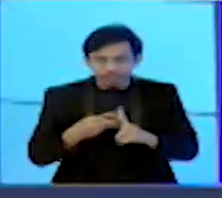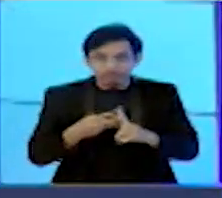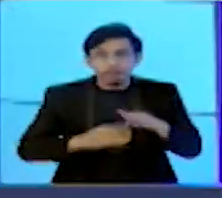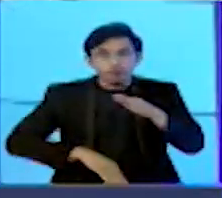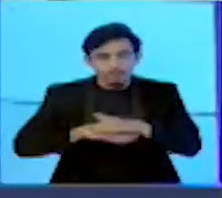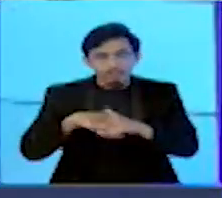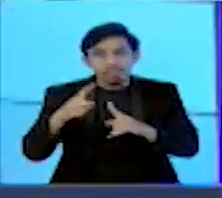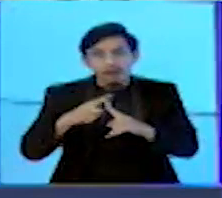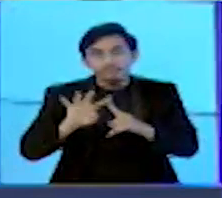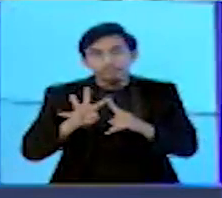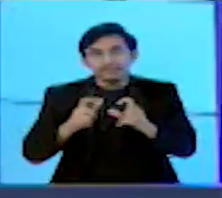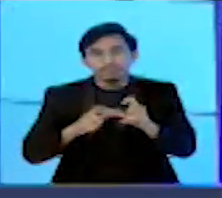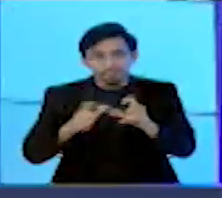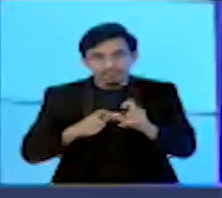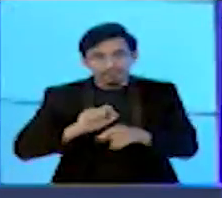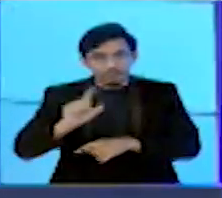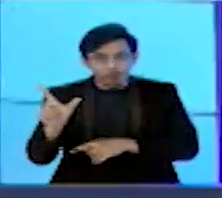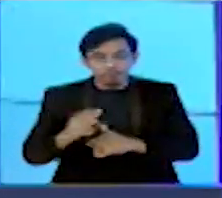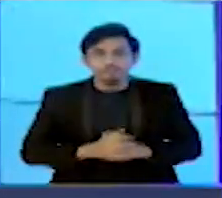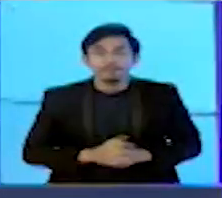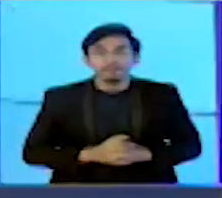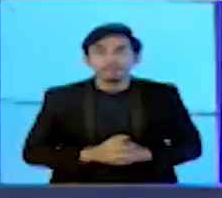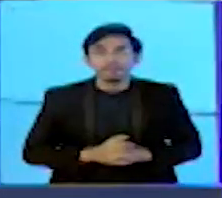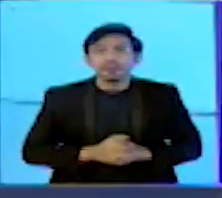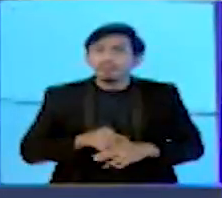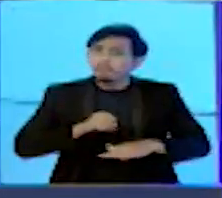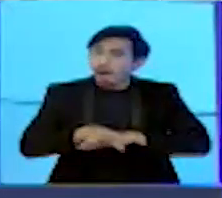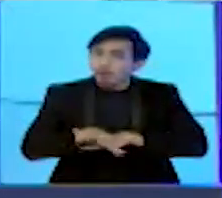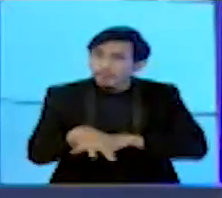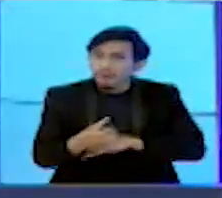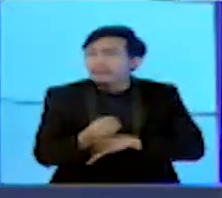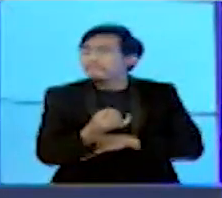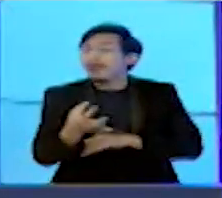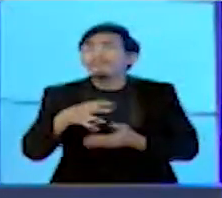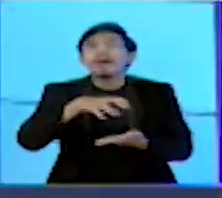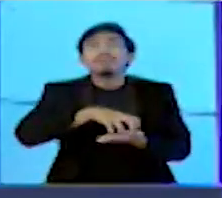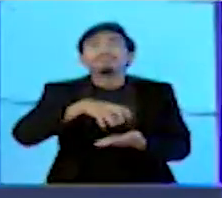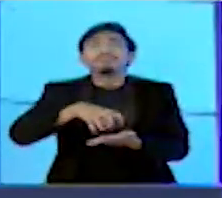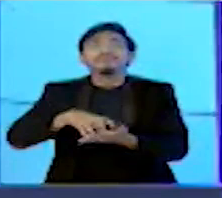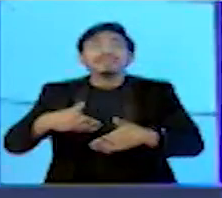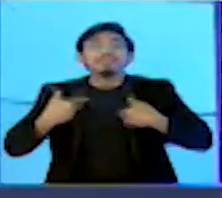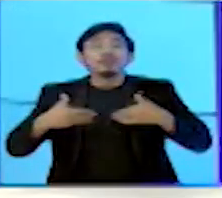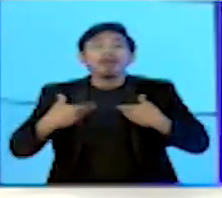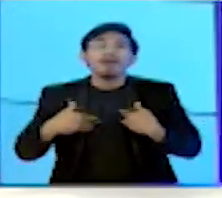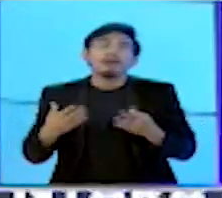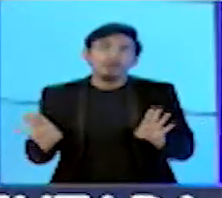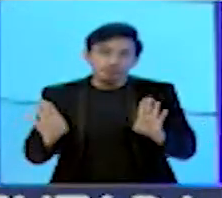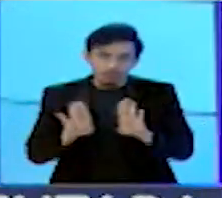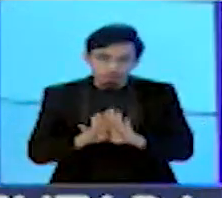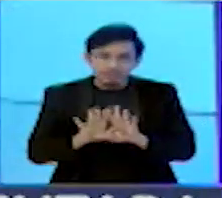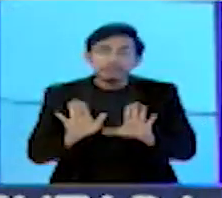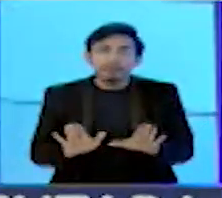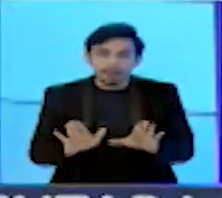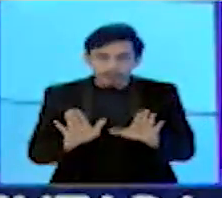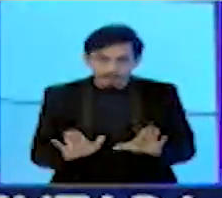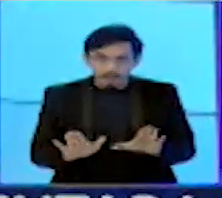Sep nanti yang berujung pada penutupan sejumlah tempat hiburan yang salah satunya akan dilakukan penutupan sementara adalah Taman Impian